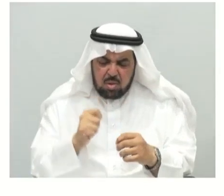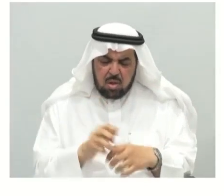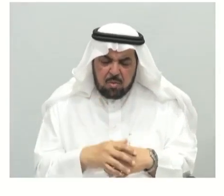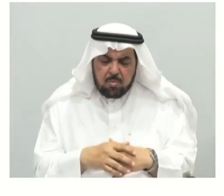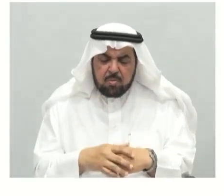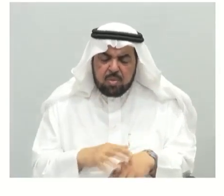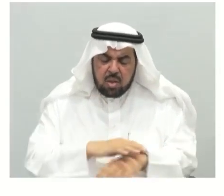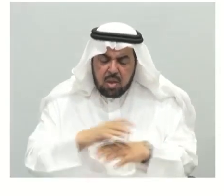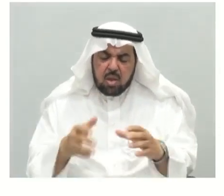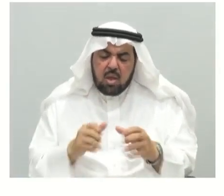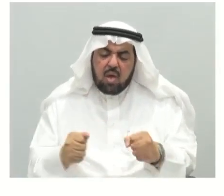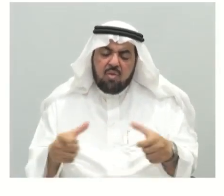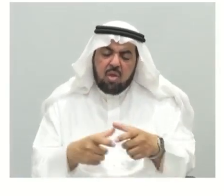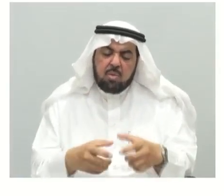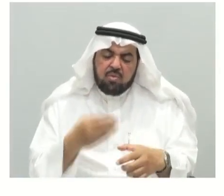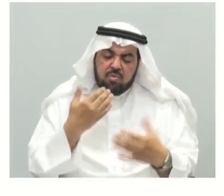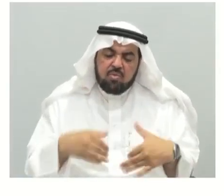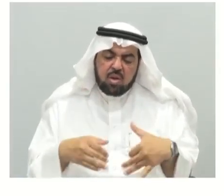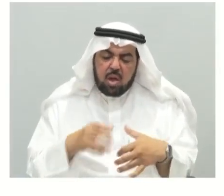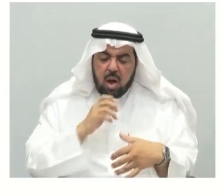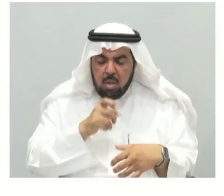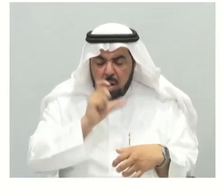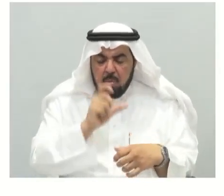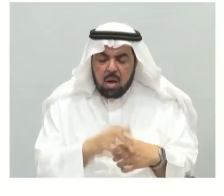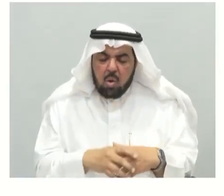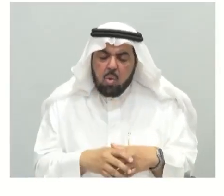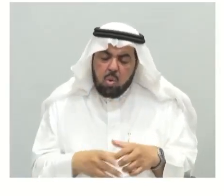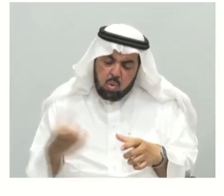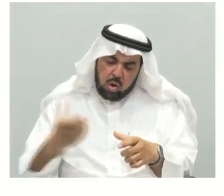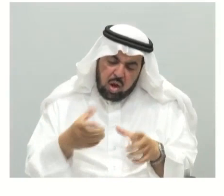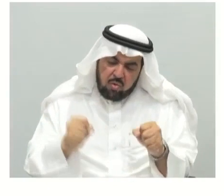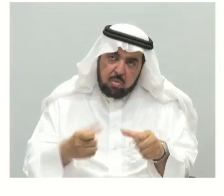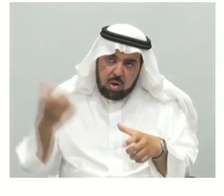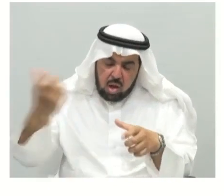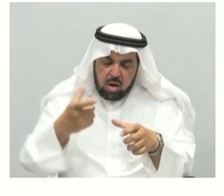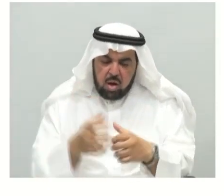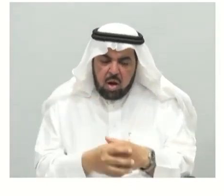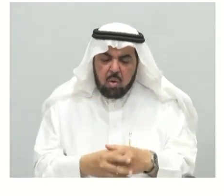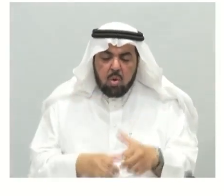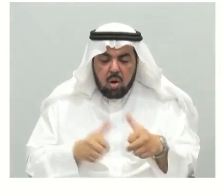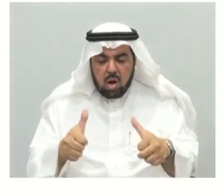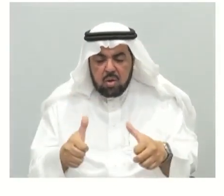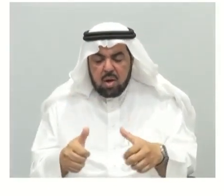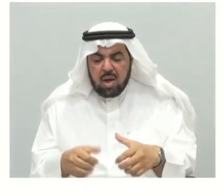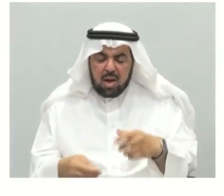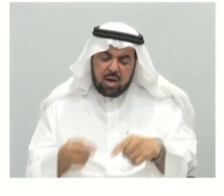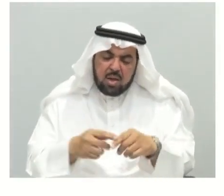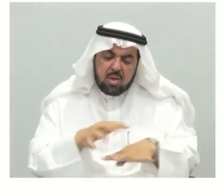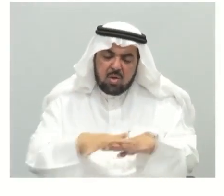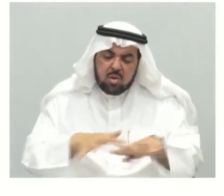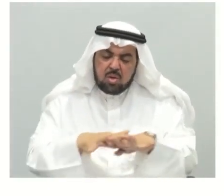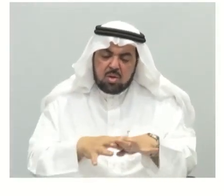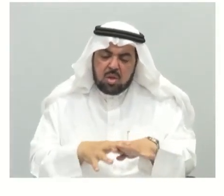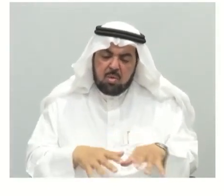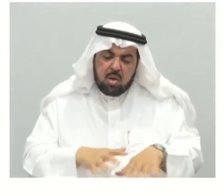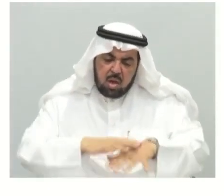وهذا الغطاء يحميه من فقدان الماء وتحمل الحراره ويكون قادرا على نسج خيوط الشبكه